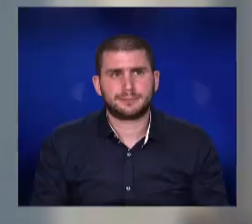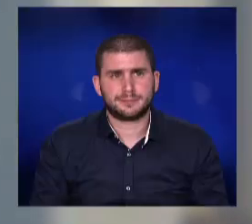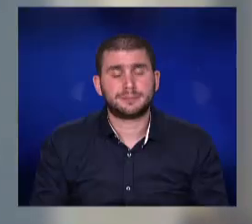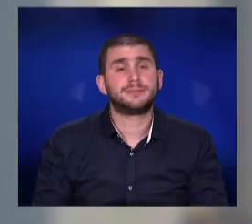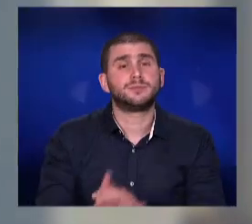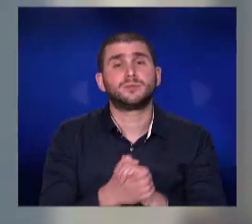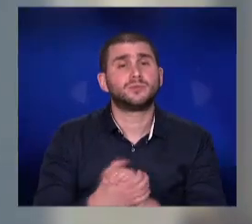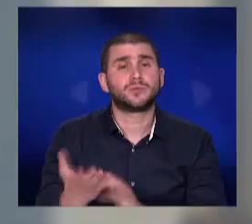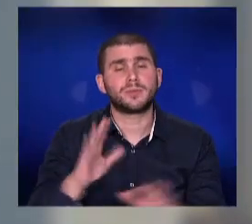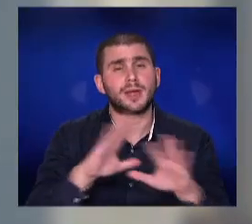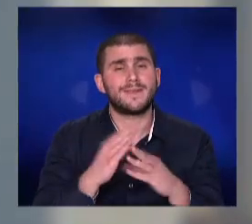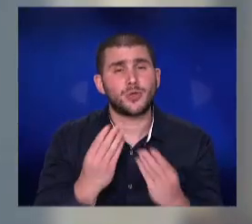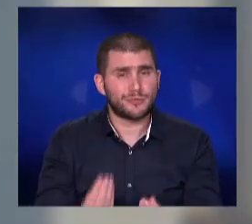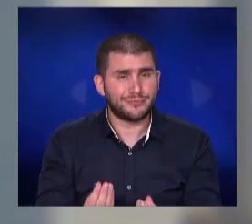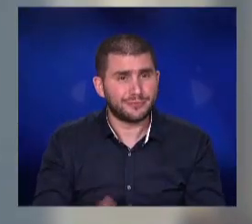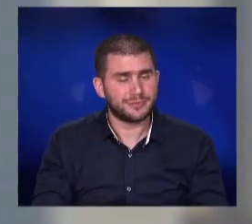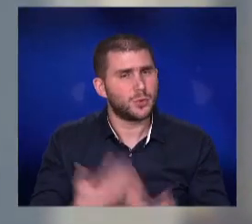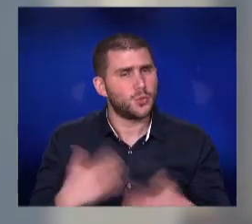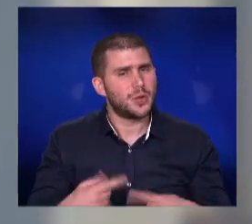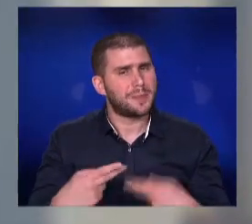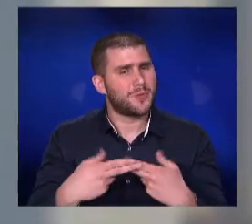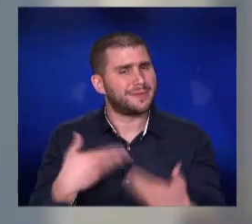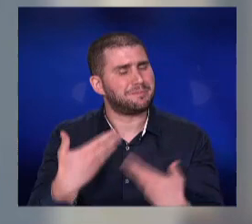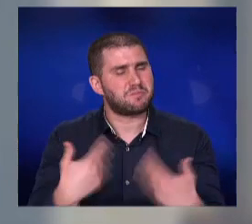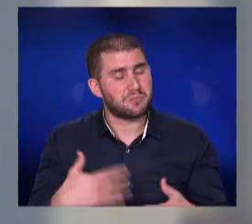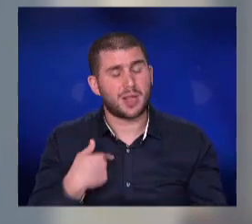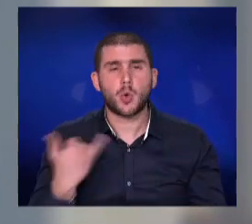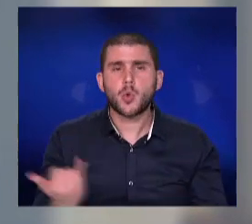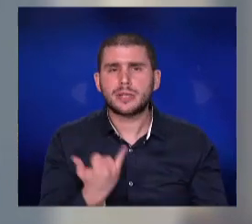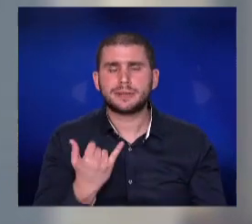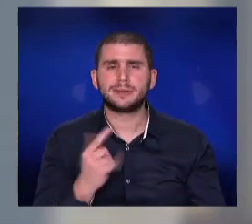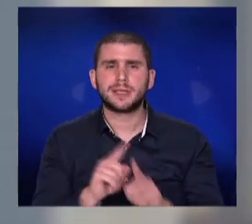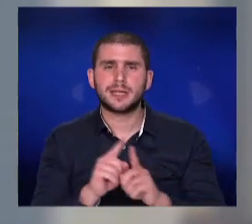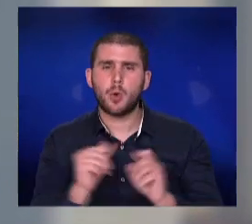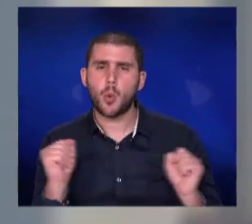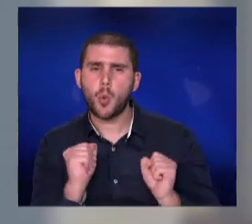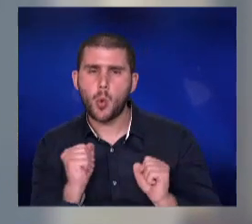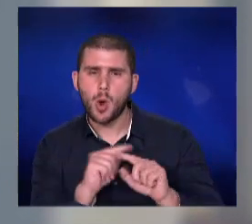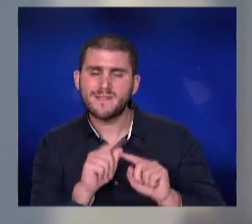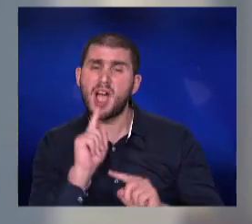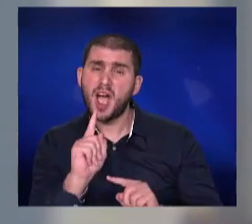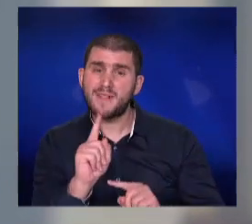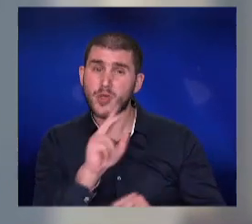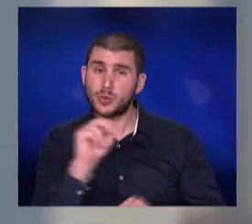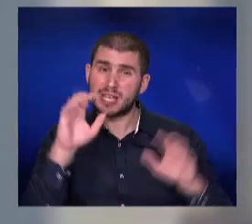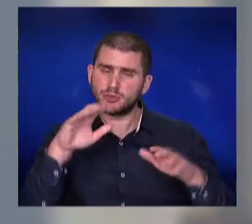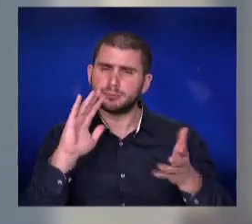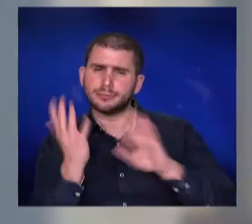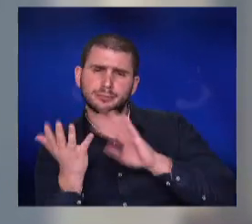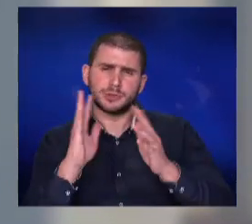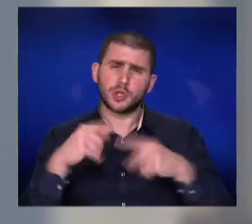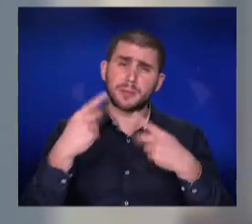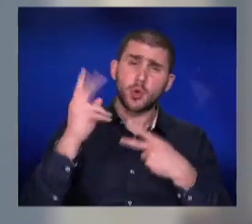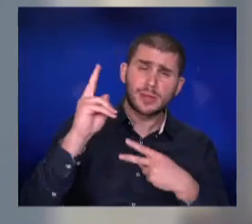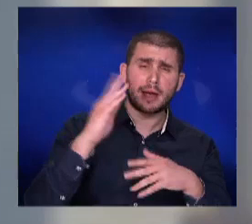שלום לכם וערב טוב, איזה ימים לפנינו. אנחנו כל הזמן בסימן של חורף, אבל העניין של הגשם משתנה, יש ימים של יותר, יש